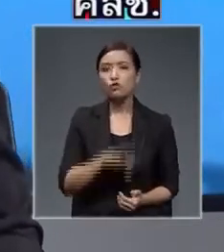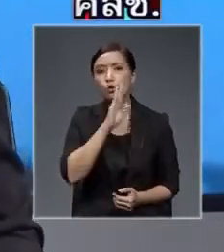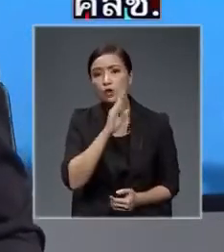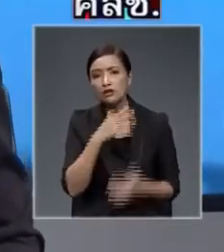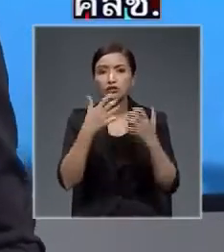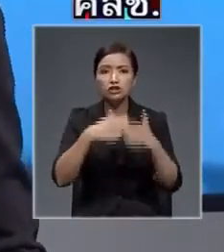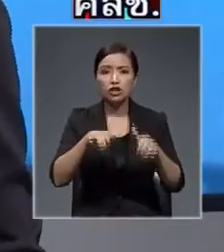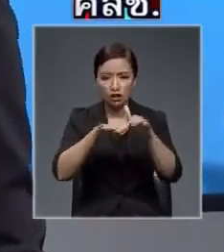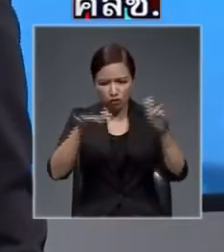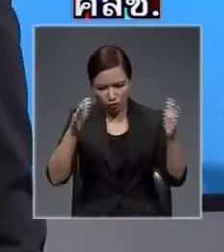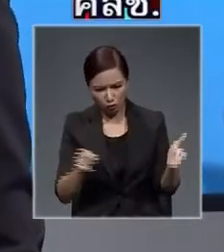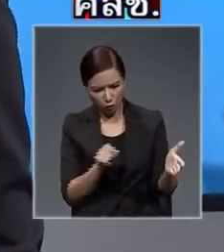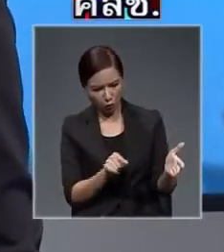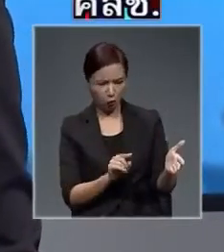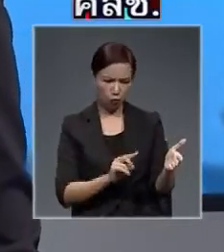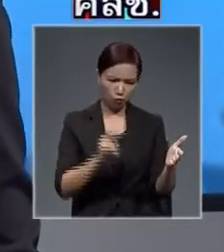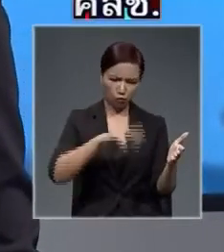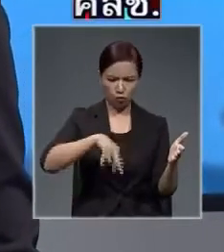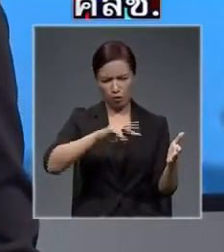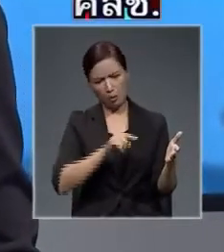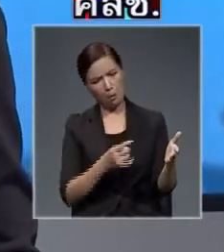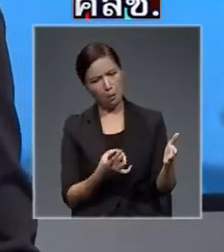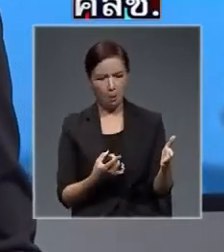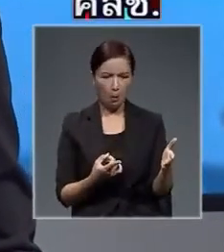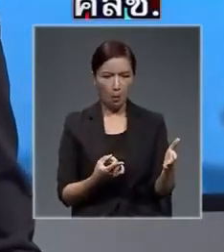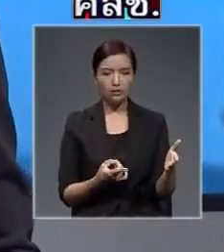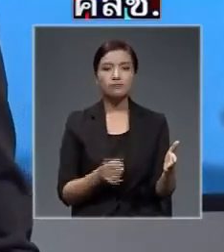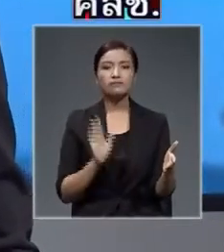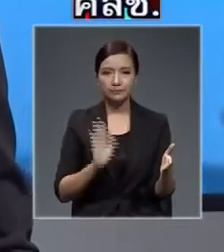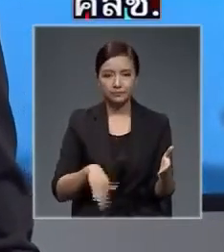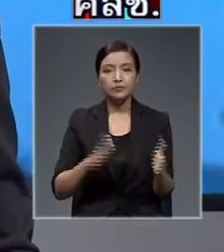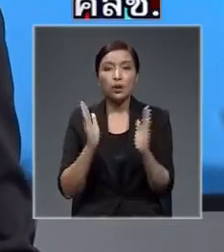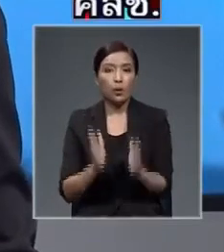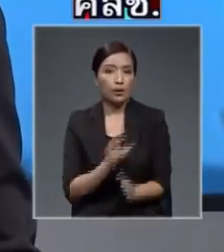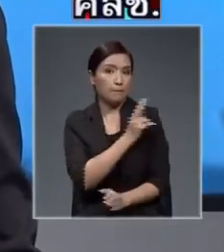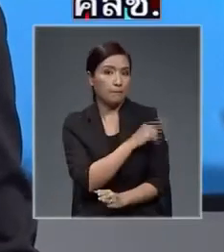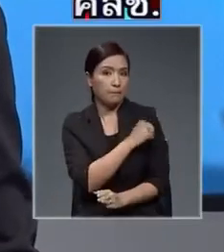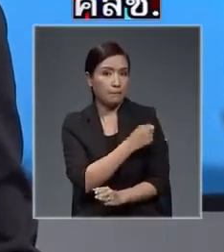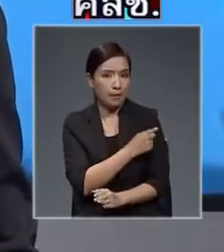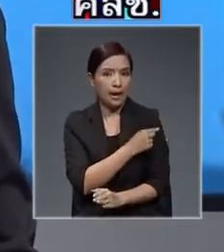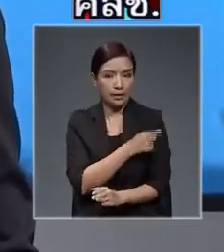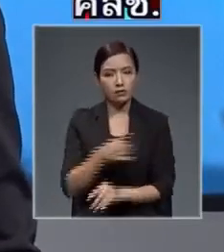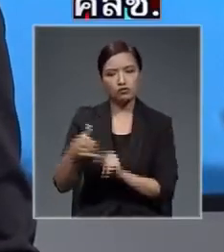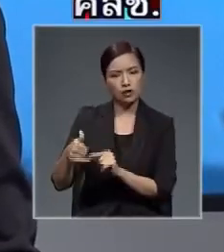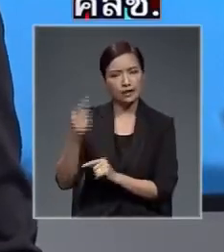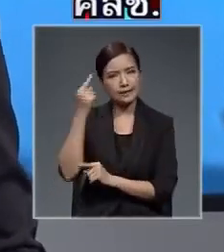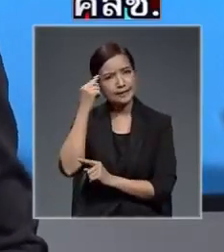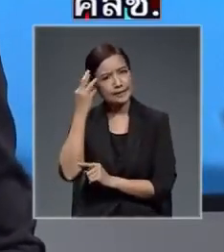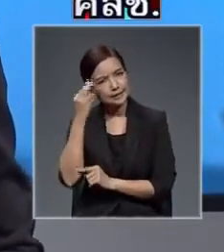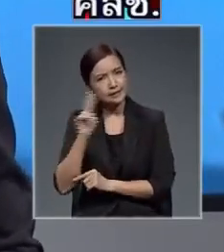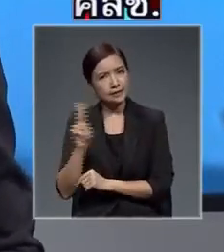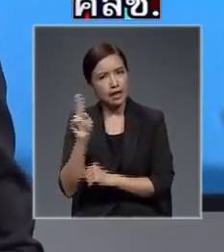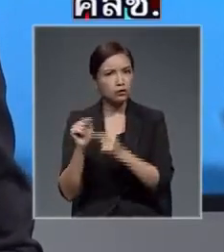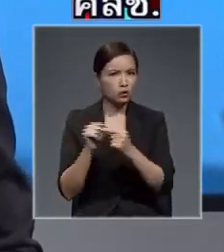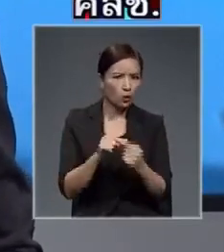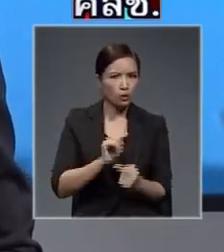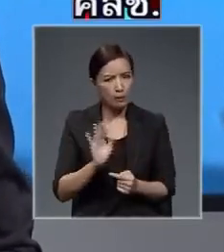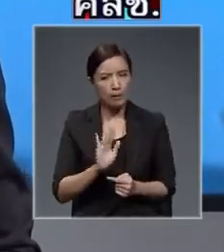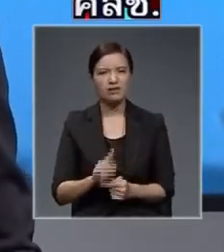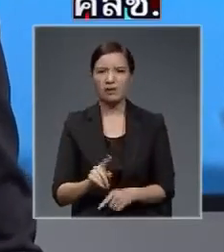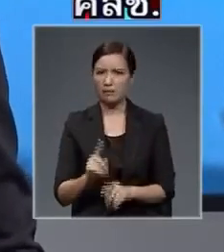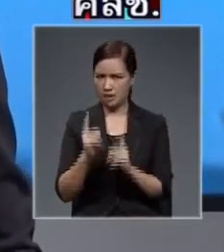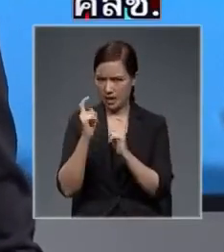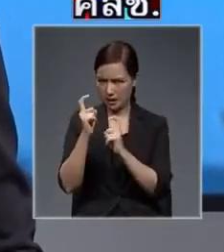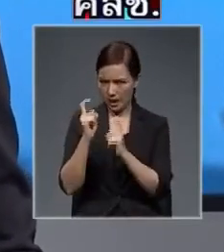งแล้วหรือว่าเสื่อมถอยไปก็จะเป็นวิจารณญาณของแพทย์หรือว่าทันตแพทย์ที่จะพิจารณาใช้ต่อหรือไม่ใช ้ ต่อแต่มันก็อาจจะเป็นอันตรายกับผู้ใ